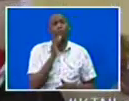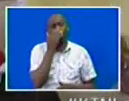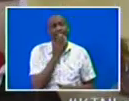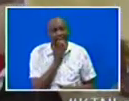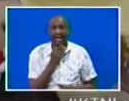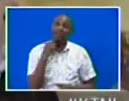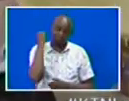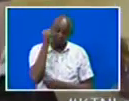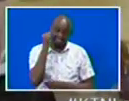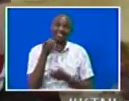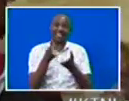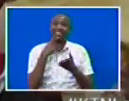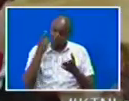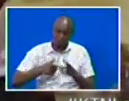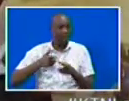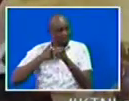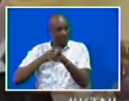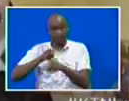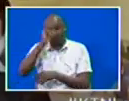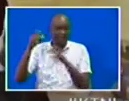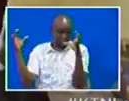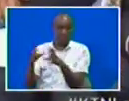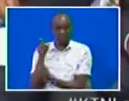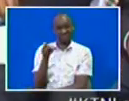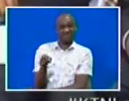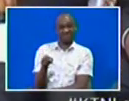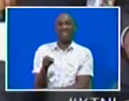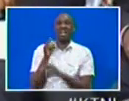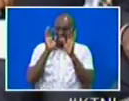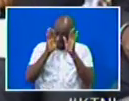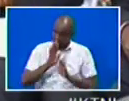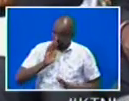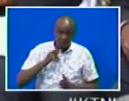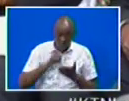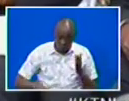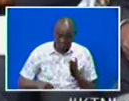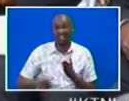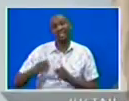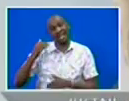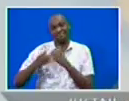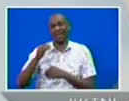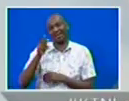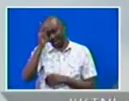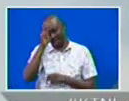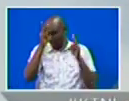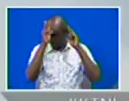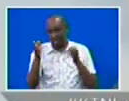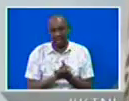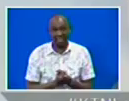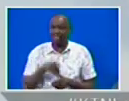za siasa za kushambulia serikali ya Jubilee, ambayo kampeni zake zilikuwa kaunti jirani ya Kakamega. Wamebeba